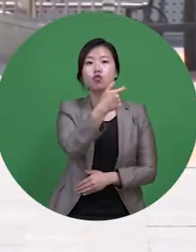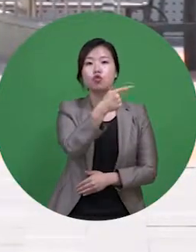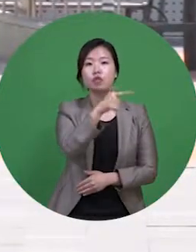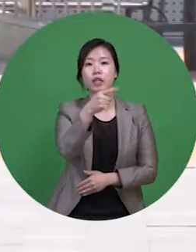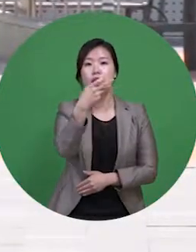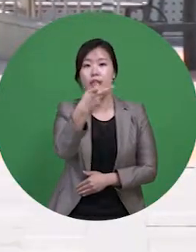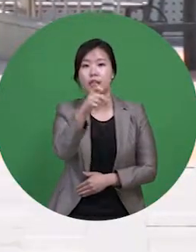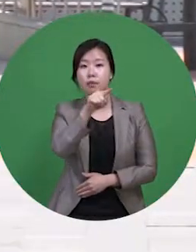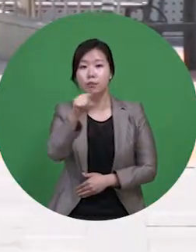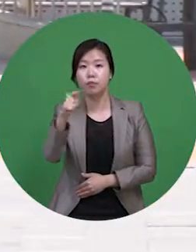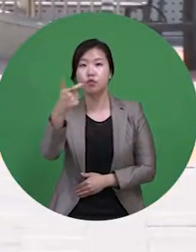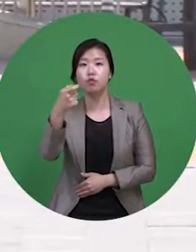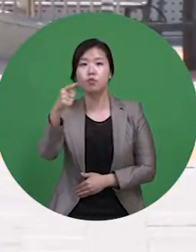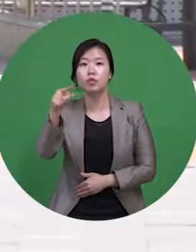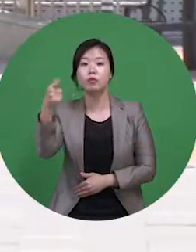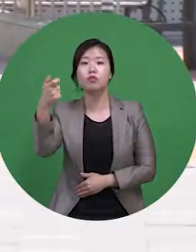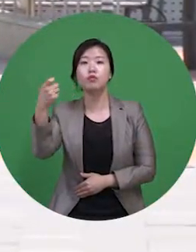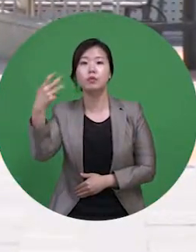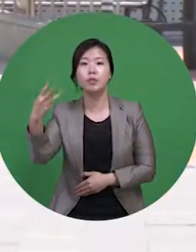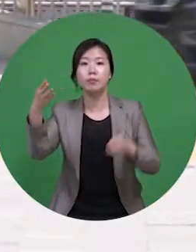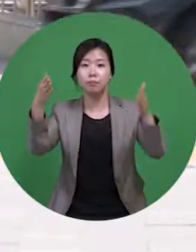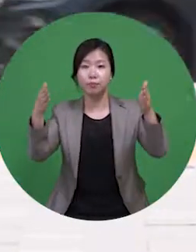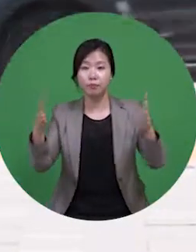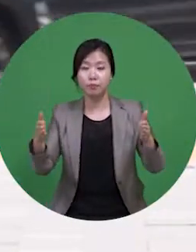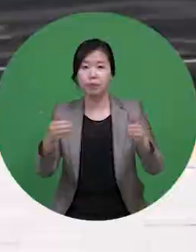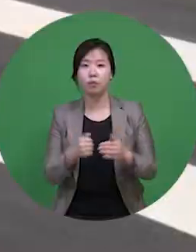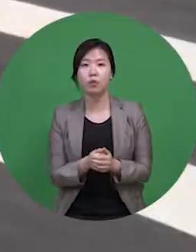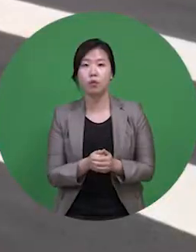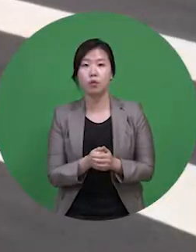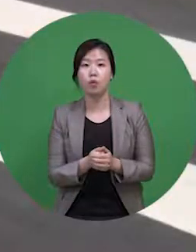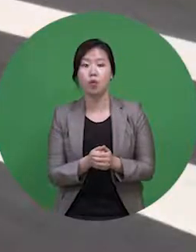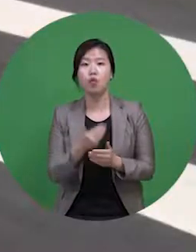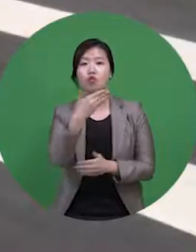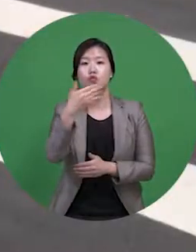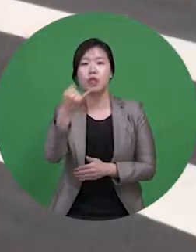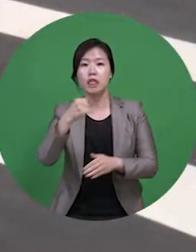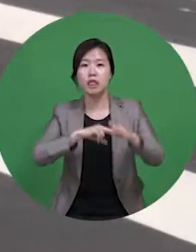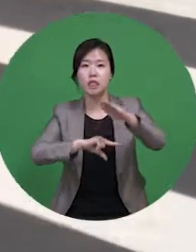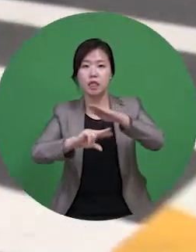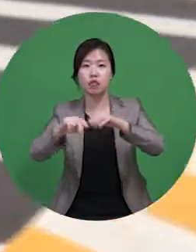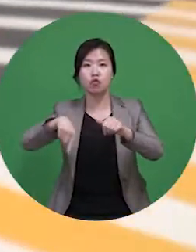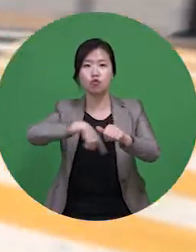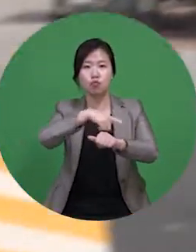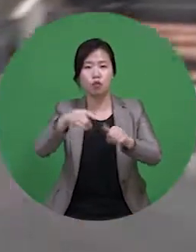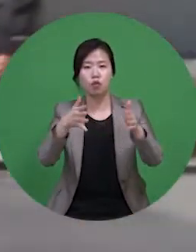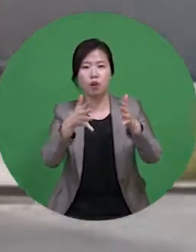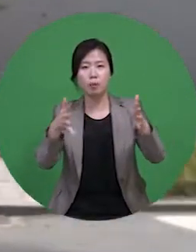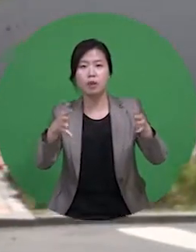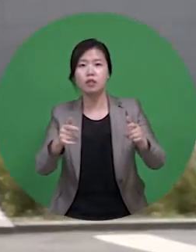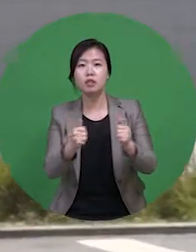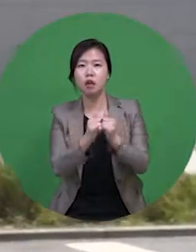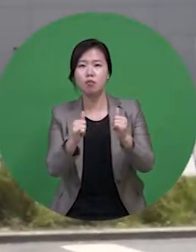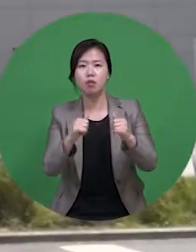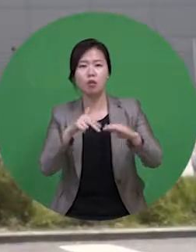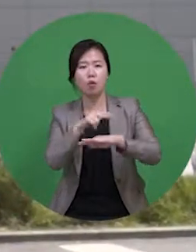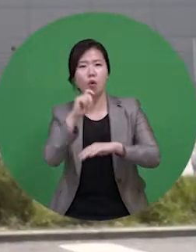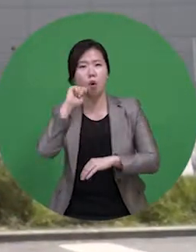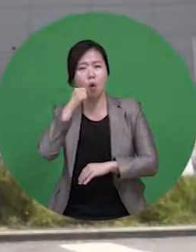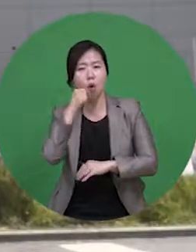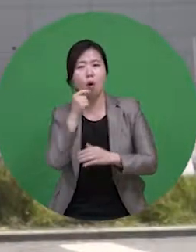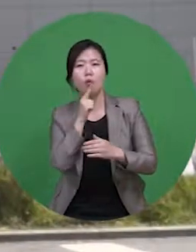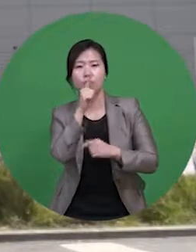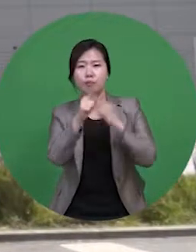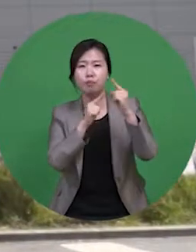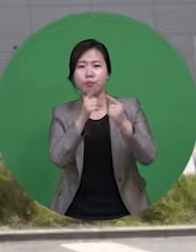66-13번지부터 66-63번지까지며 구일역을 이용하는 인근 아파트 주민들이 통행의 불편함을